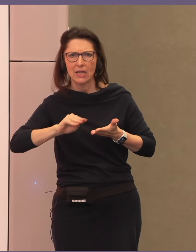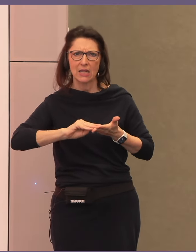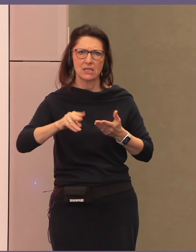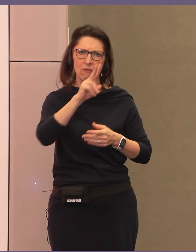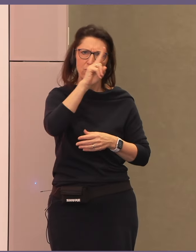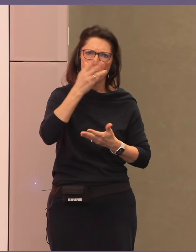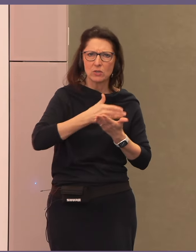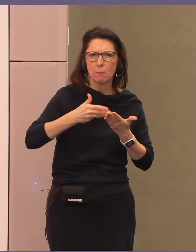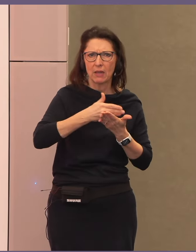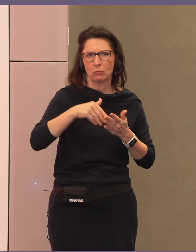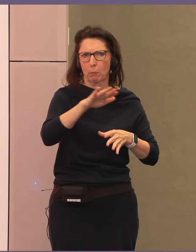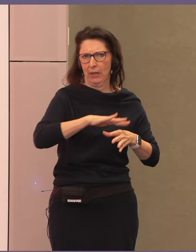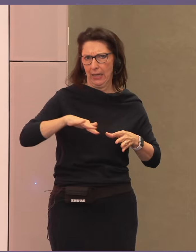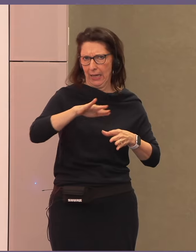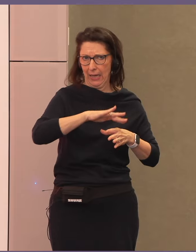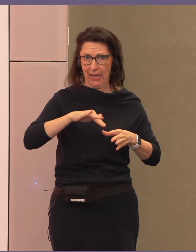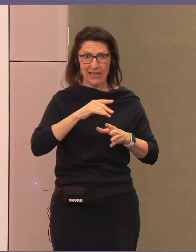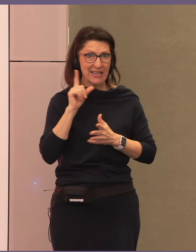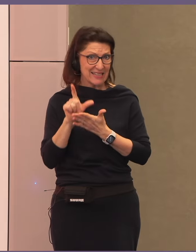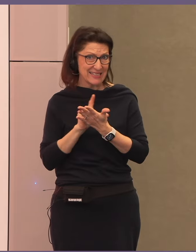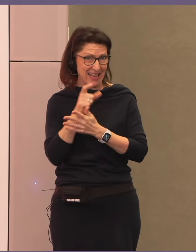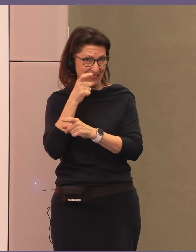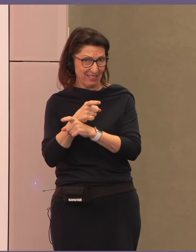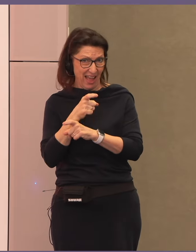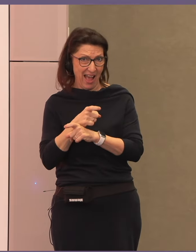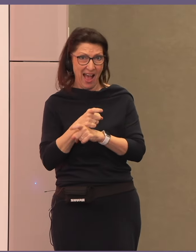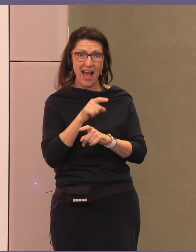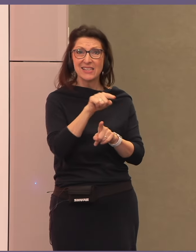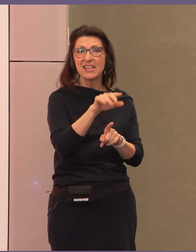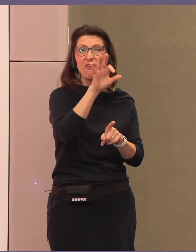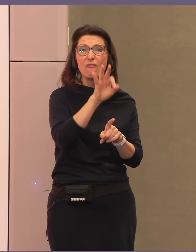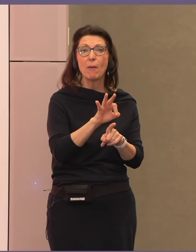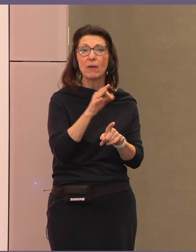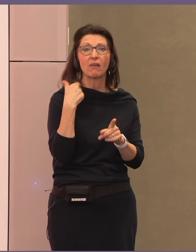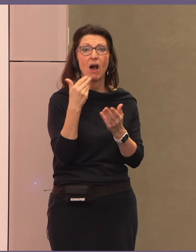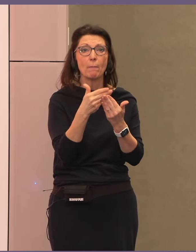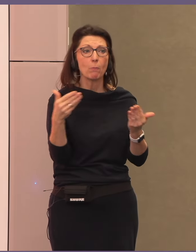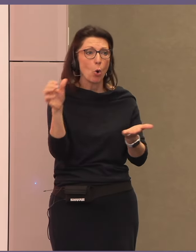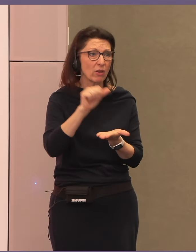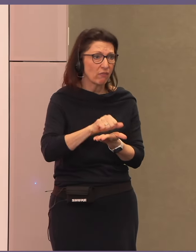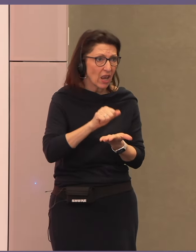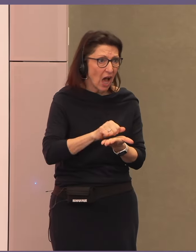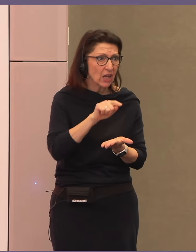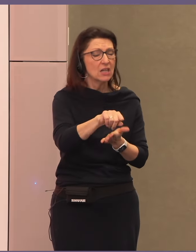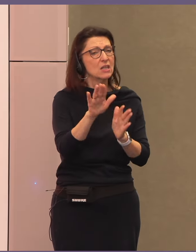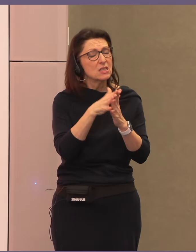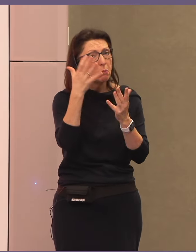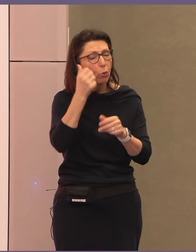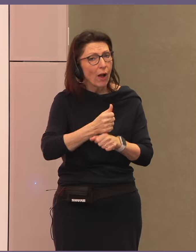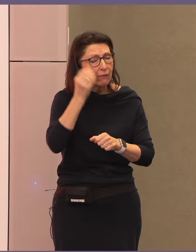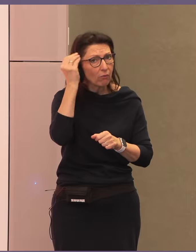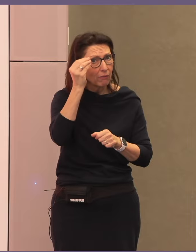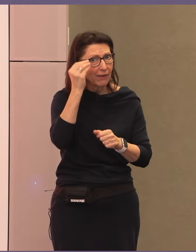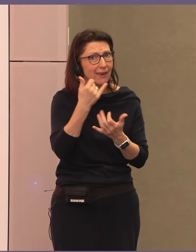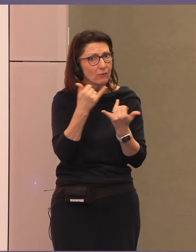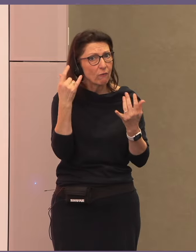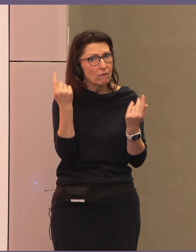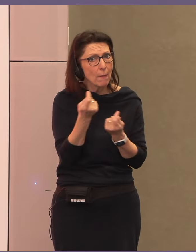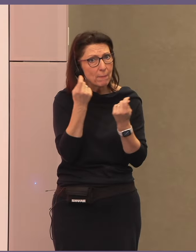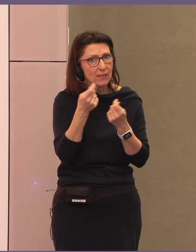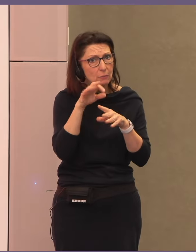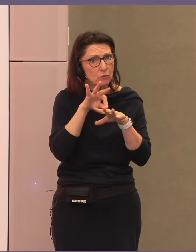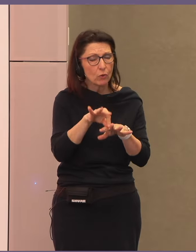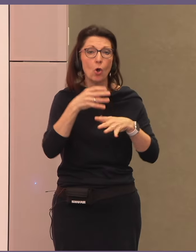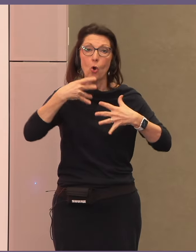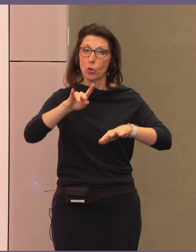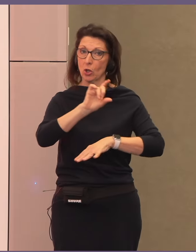Volksbildungsbereich. In den Jahren des Nationalsozialismus arbeitete Firmberg in einem Modeverlag, erlernte Buchhaltung und Betriebsführung. Nach